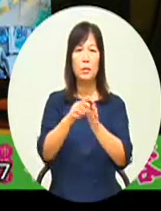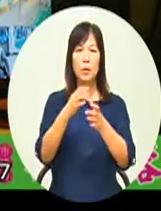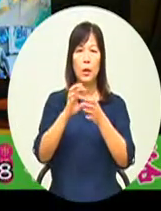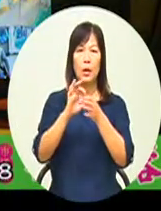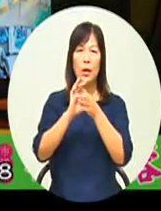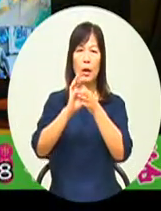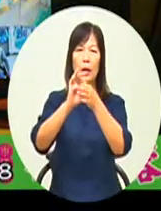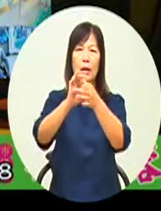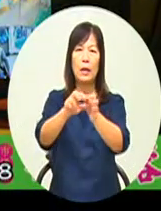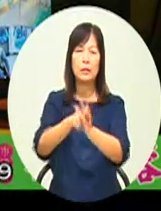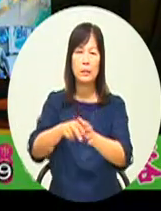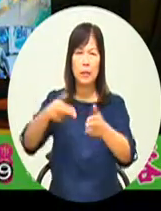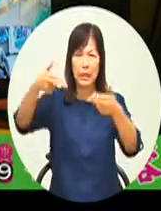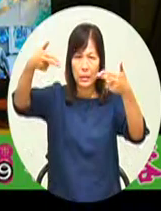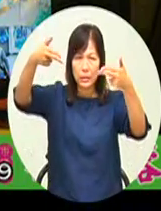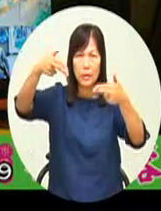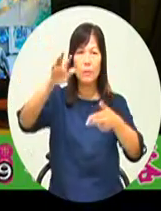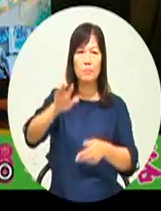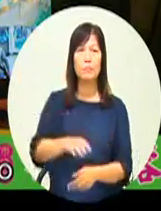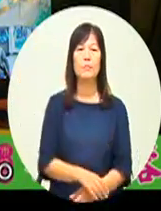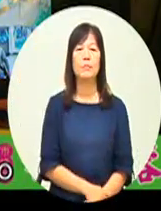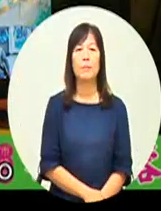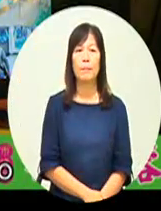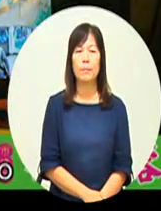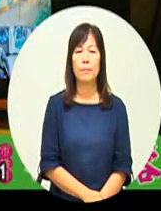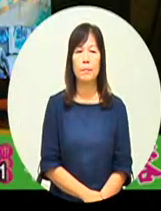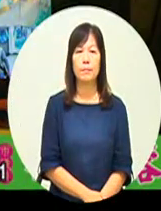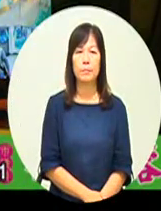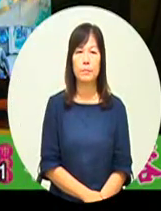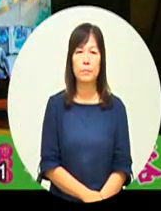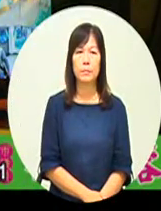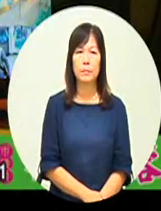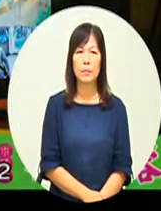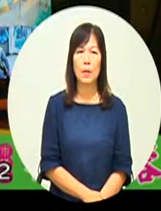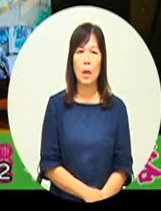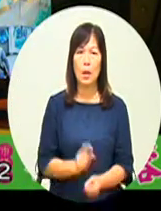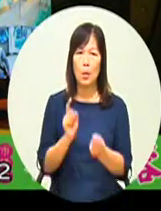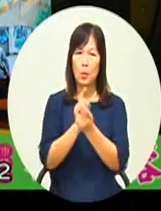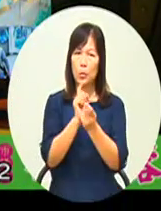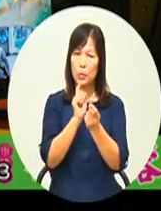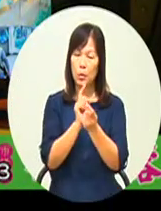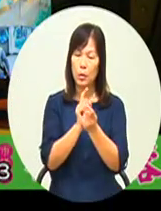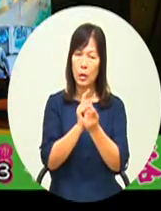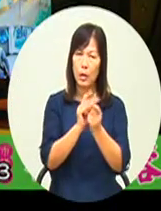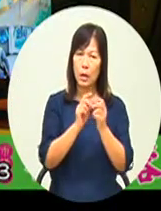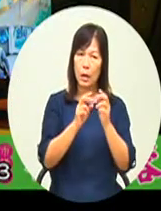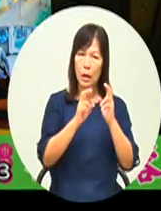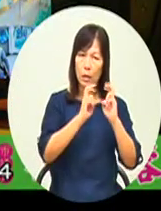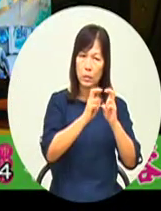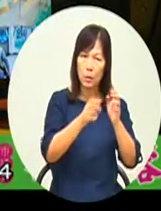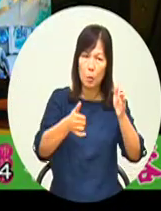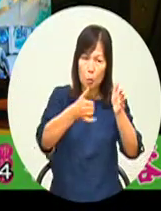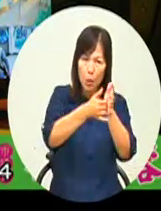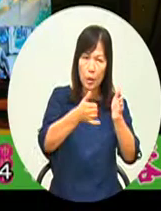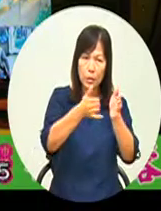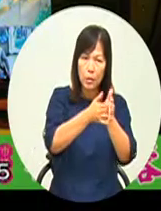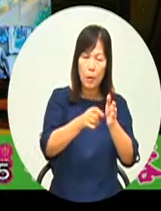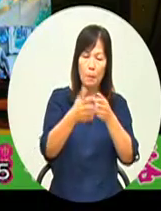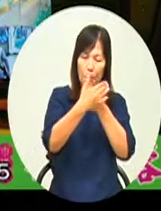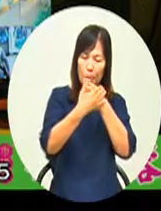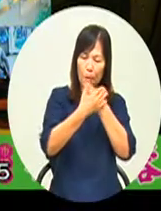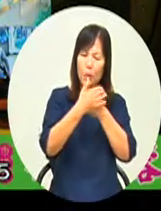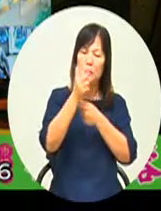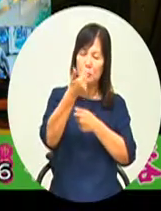能连线到监视的画面，对我们的捷运的乘客会当有保